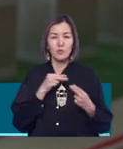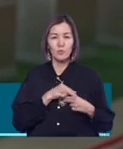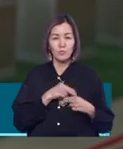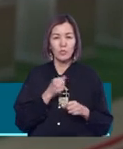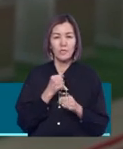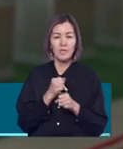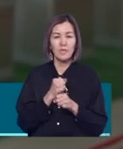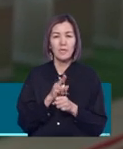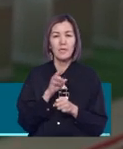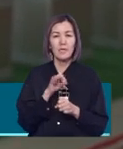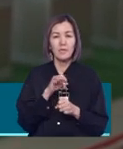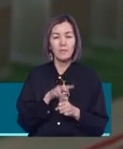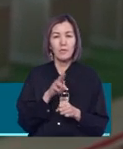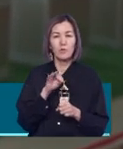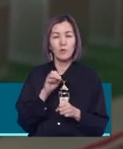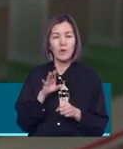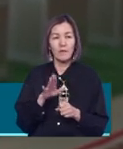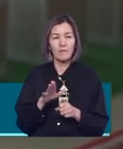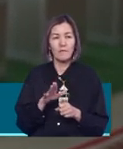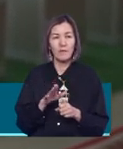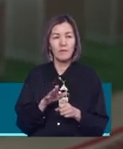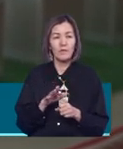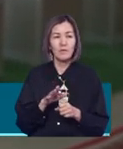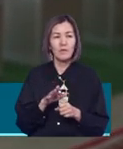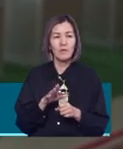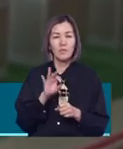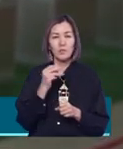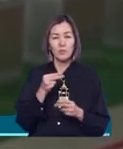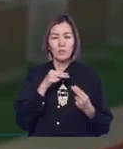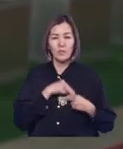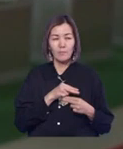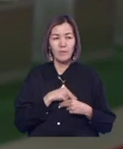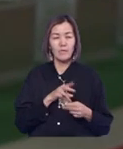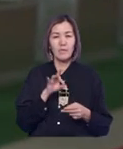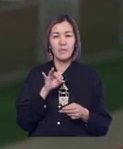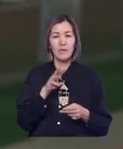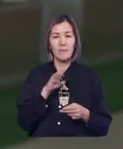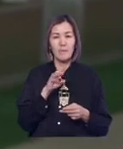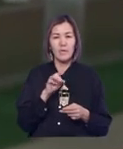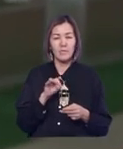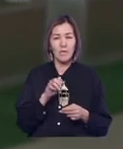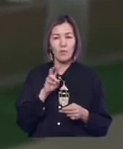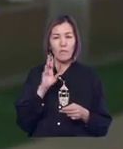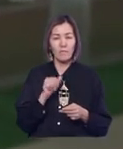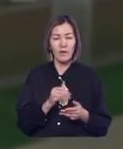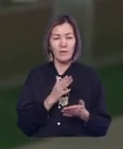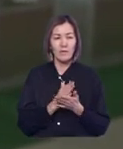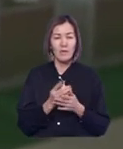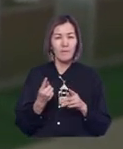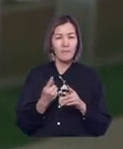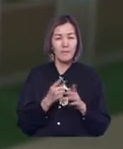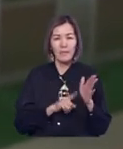Тоқаев, Шаймұхаммед Сапиев, социалистік еңбегері, Бижамал Рамазанова, мынау